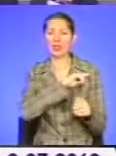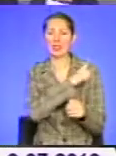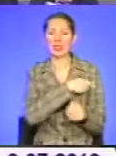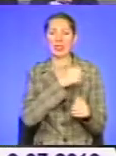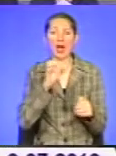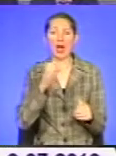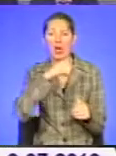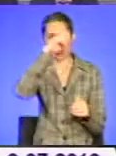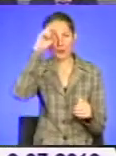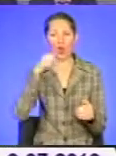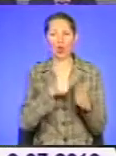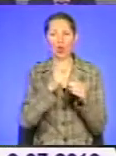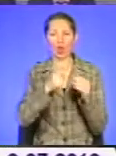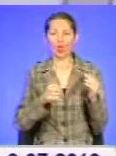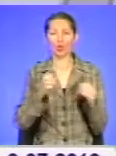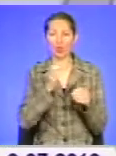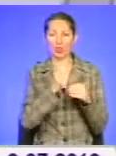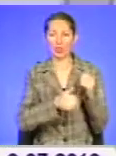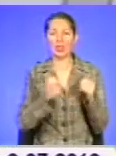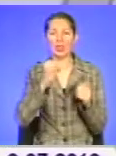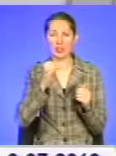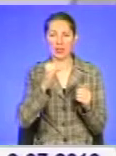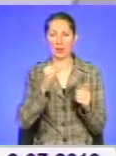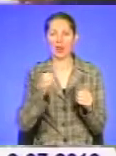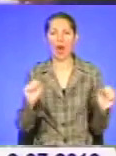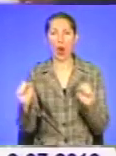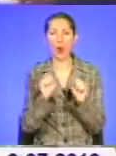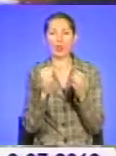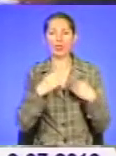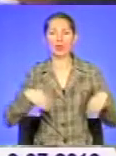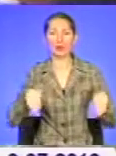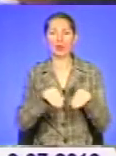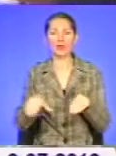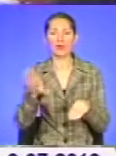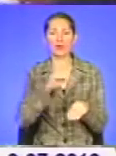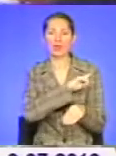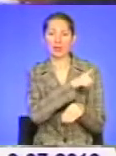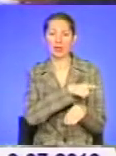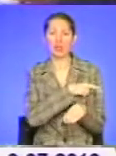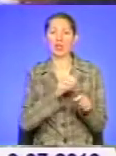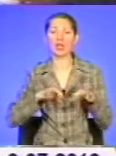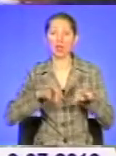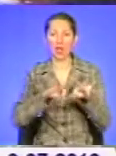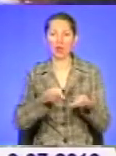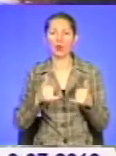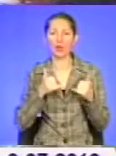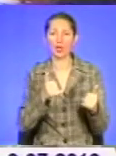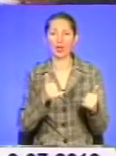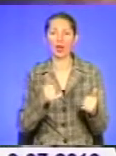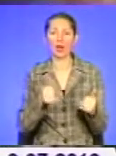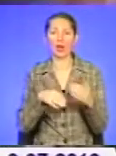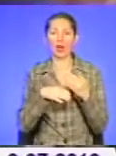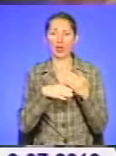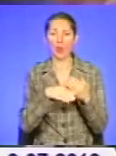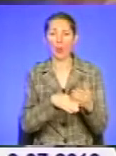мобілізує максимальні сили та засоби для оперативного реагування. Зокрема, Олександр Вілкул доручив підрозділам Державної служби надзвичайних